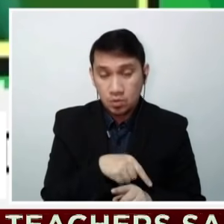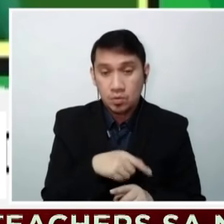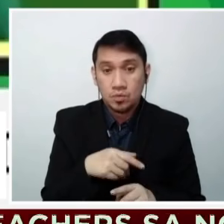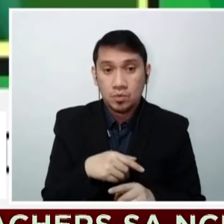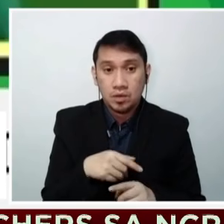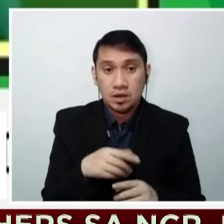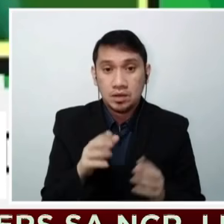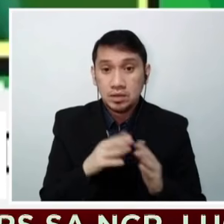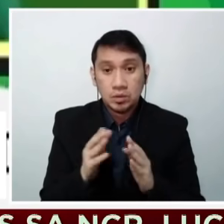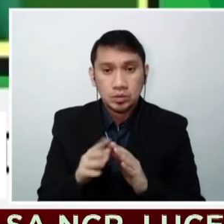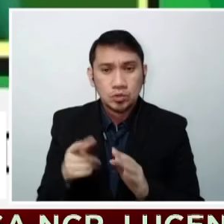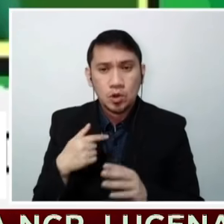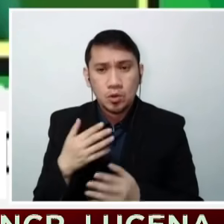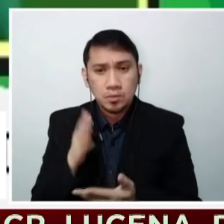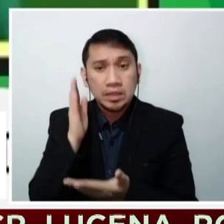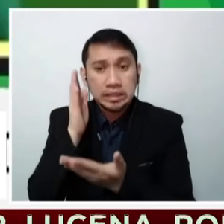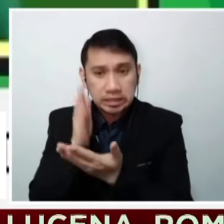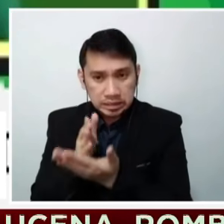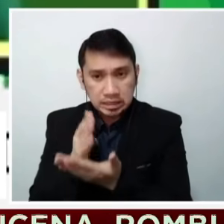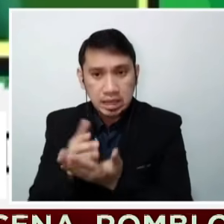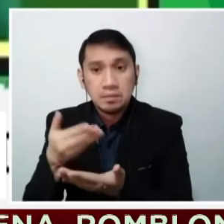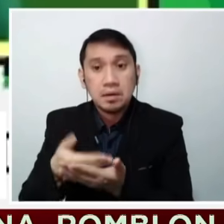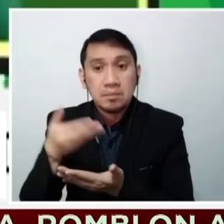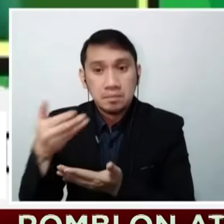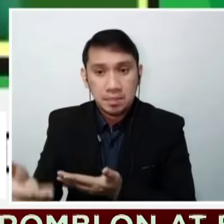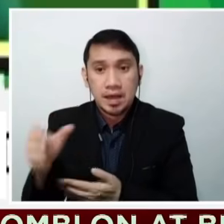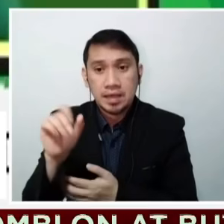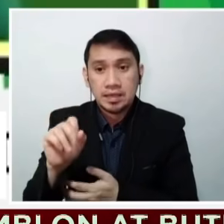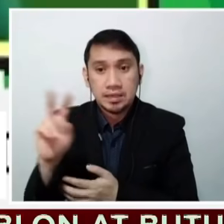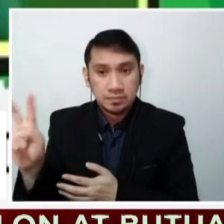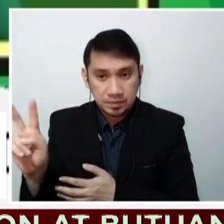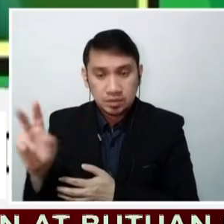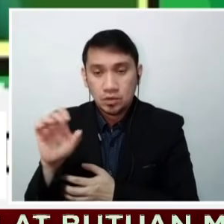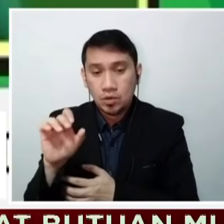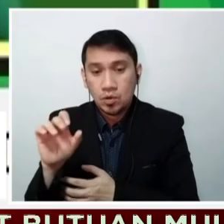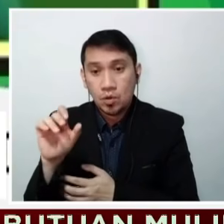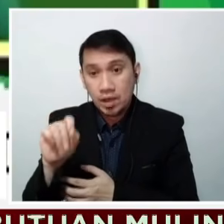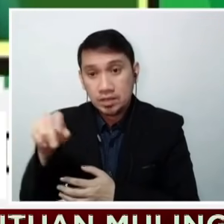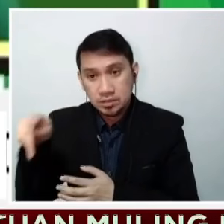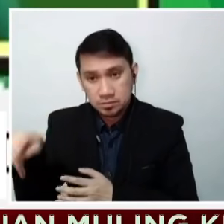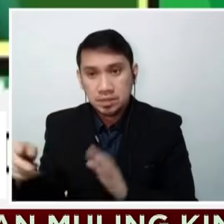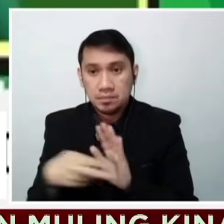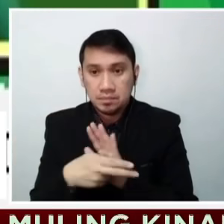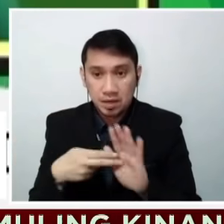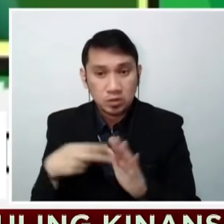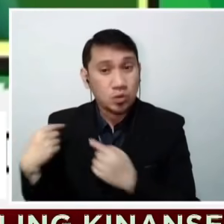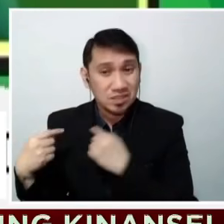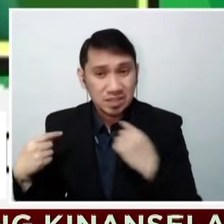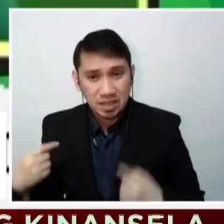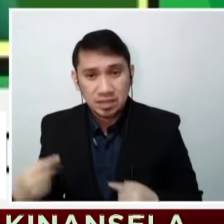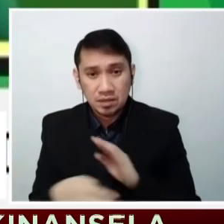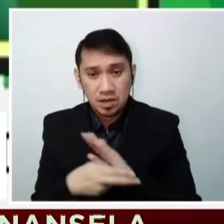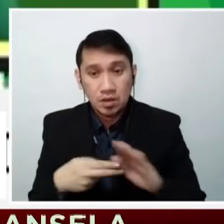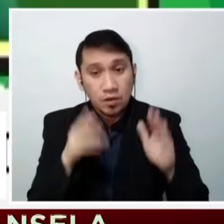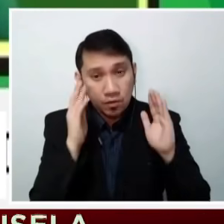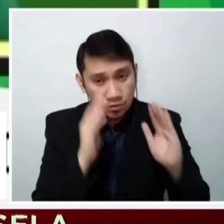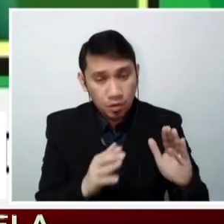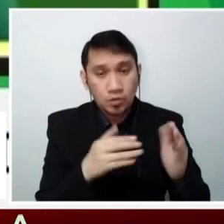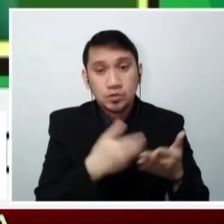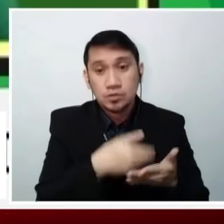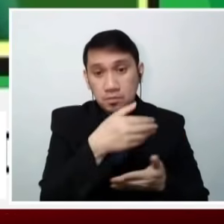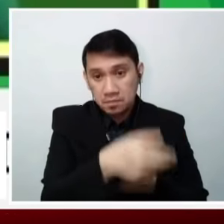sending Sinopharm and Sinovac to vaccination sites. Instead, focus on buying Pfizer and Moderna since there